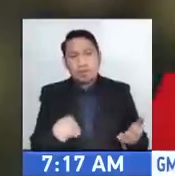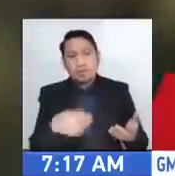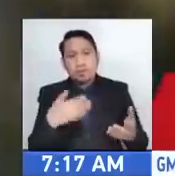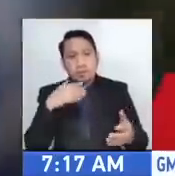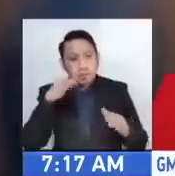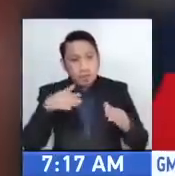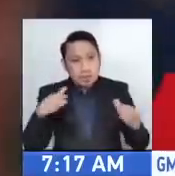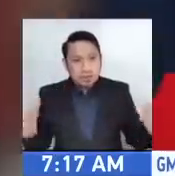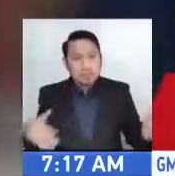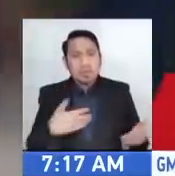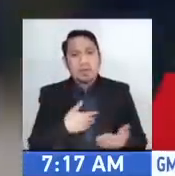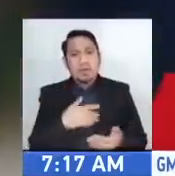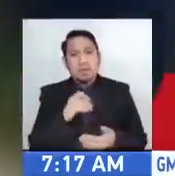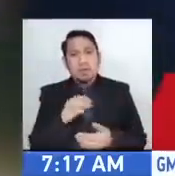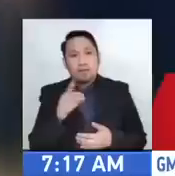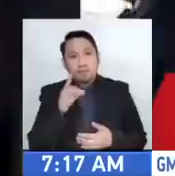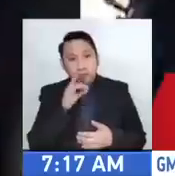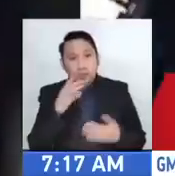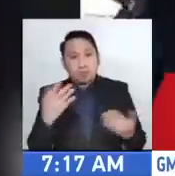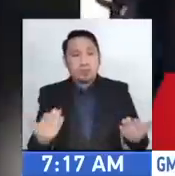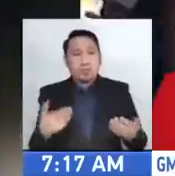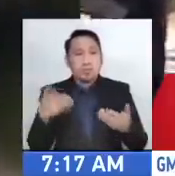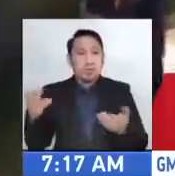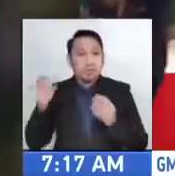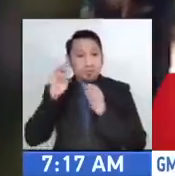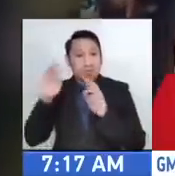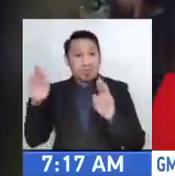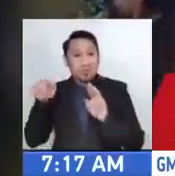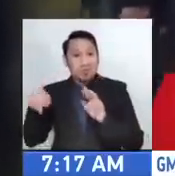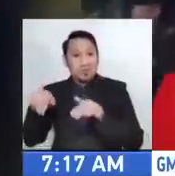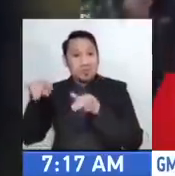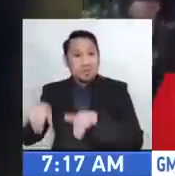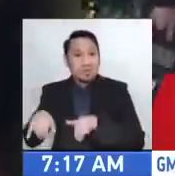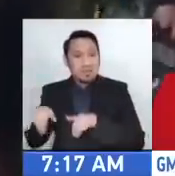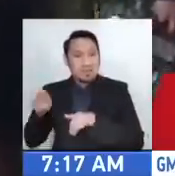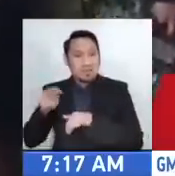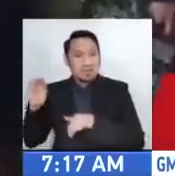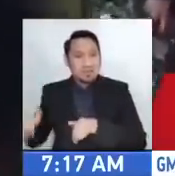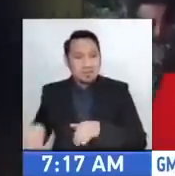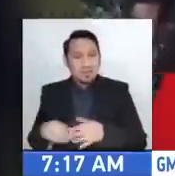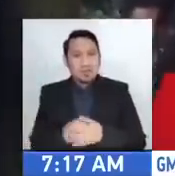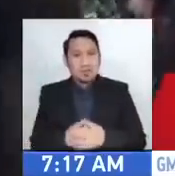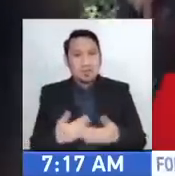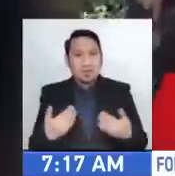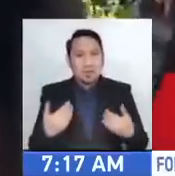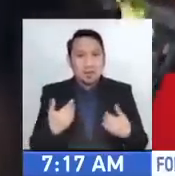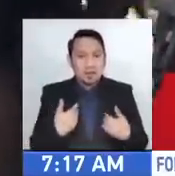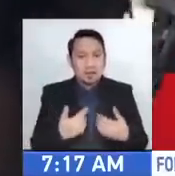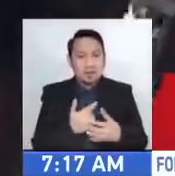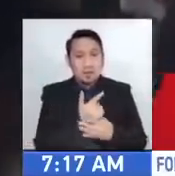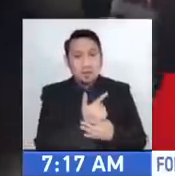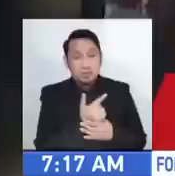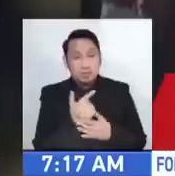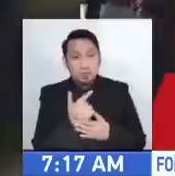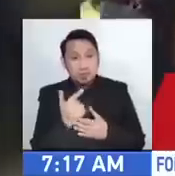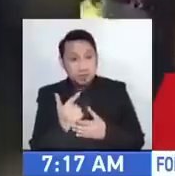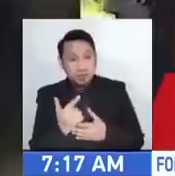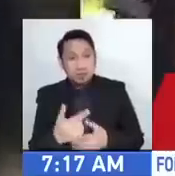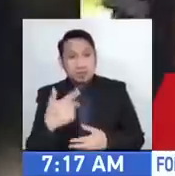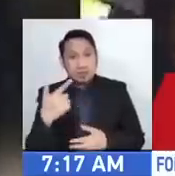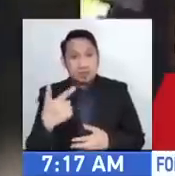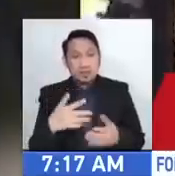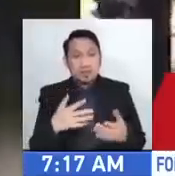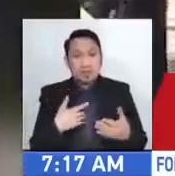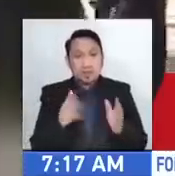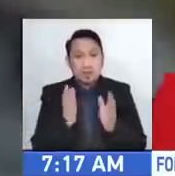tawagan sila ni mayor na noon nasa Maynila. Armado umano ang suspect ng tatlong baril. Humingi ng tulong ang pulisya sa SWAT at nagkaroon